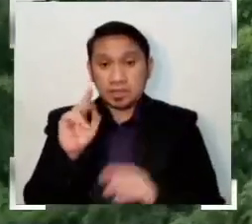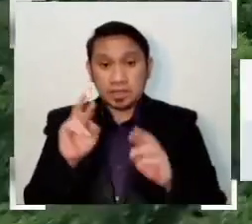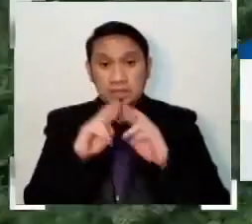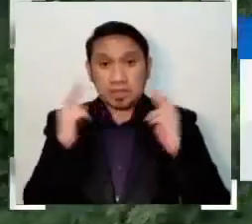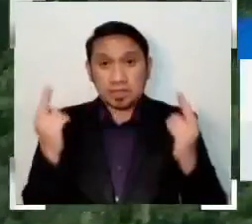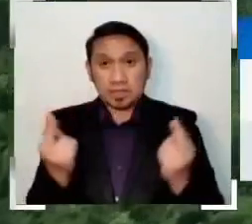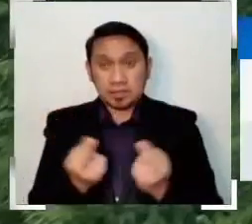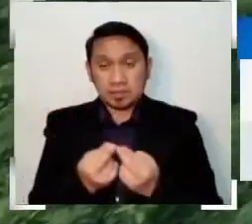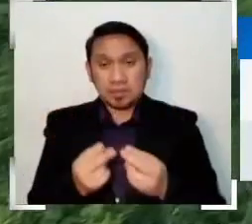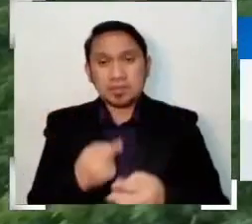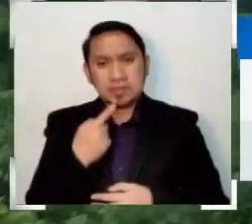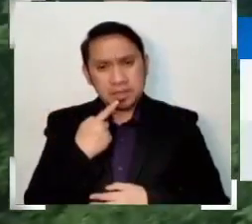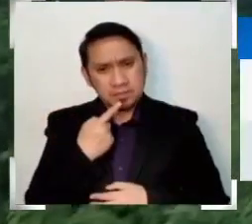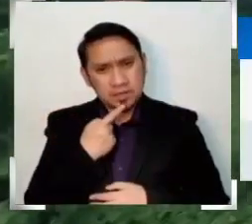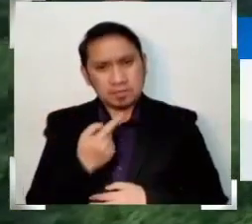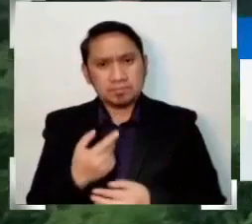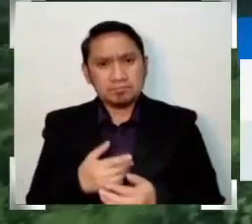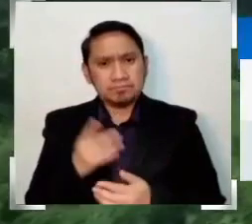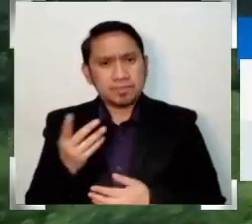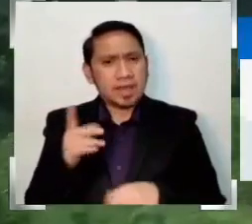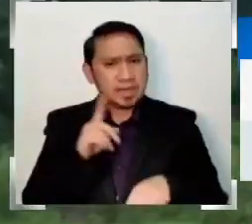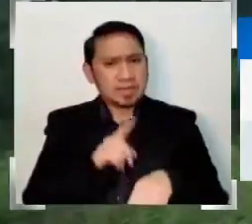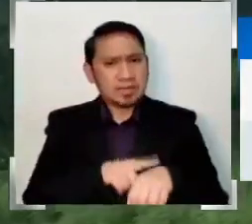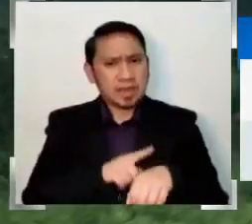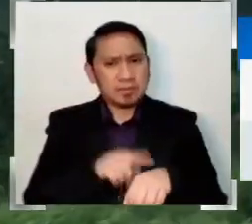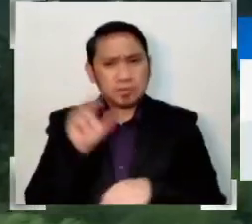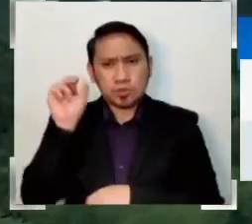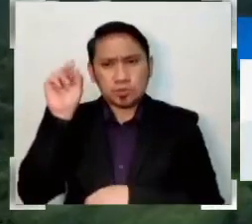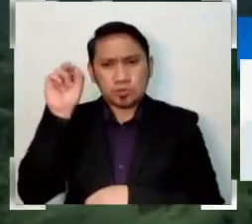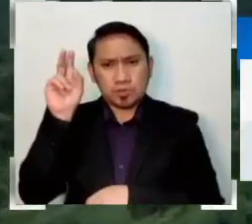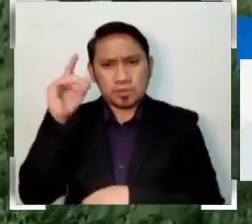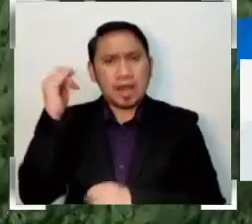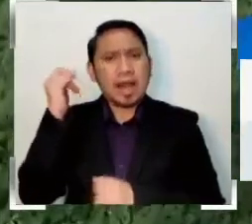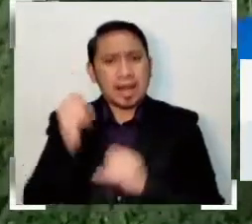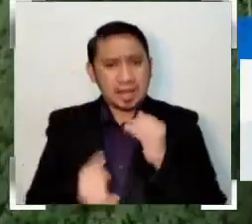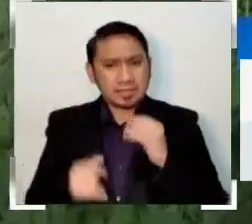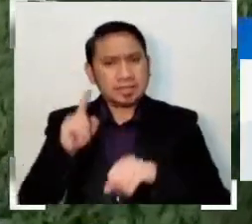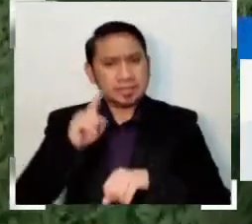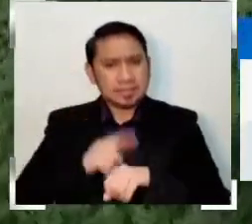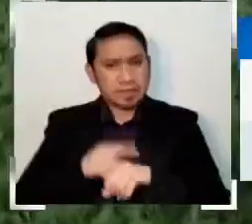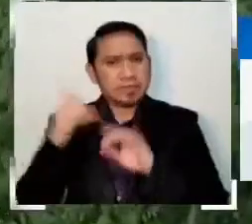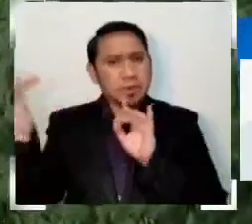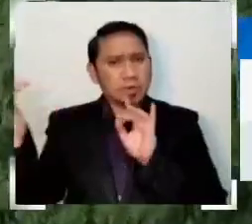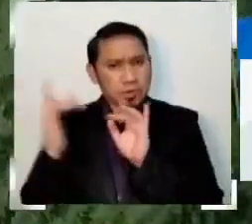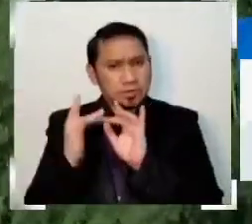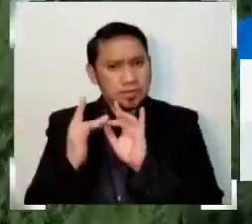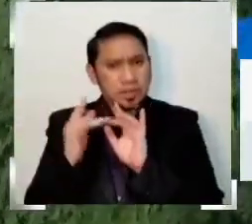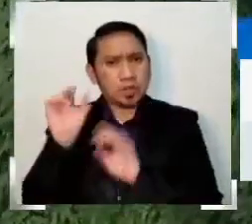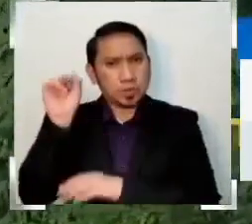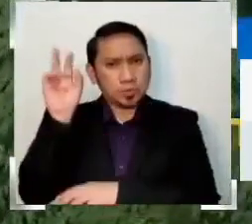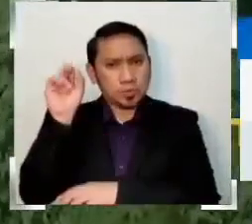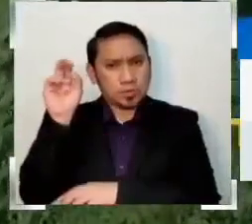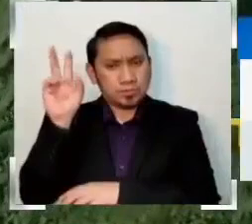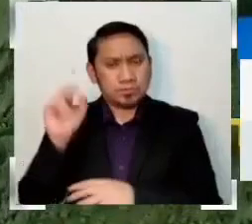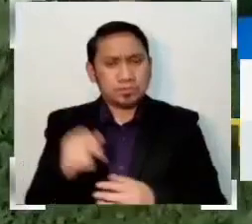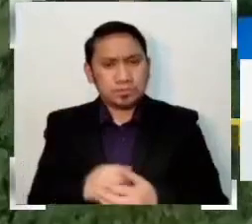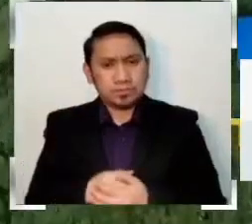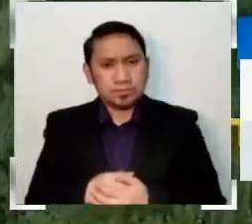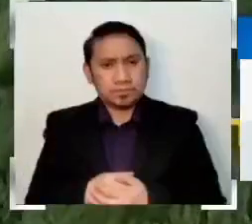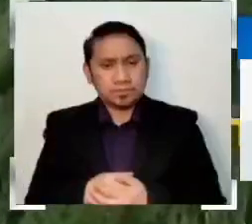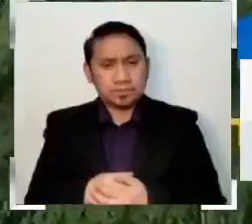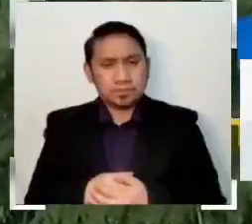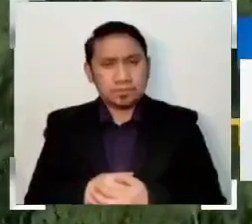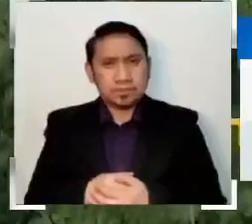Labay, pasado alas 12 pa ng tanghali, huling nakontak ang naturang chopper. Nasa 35 nautical miles naman daw sa silangan ng bayan ng